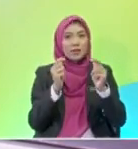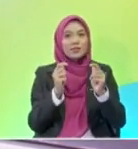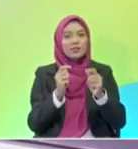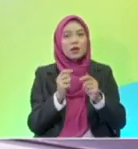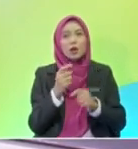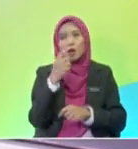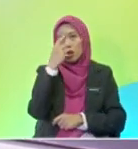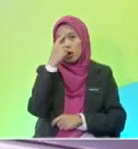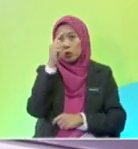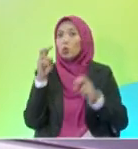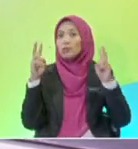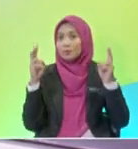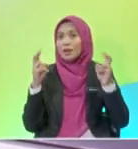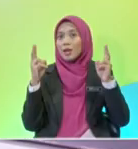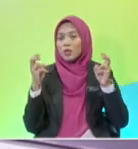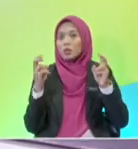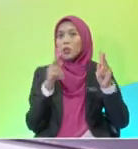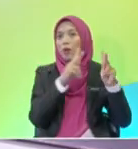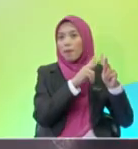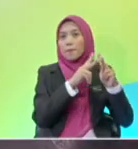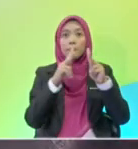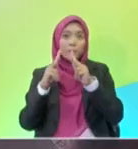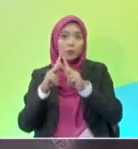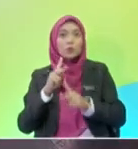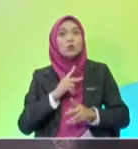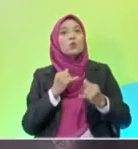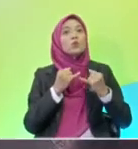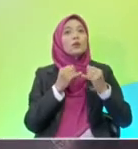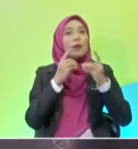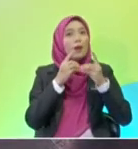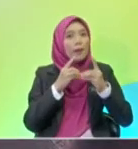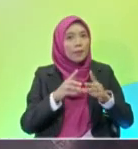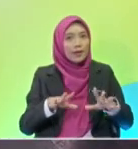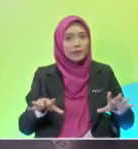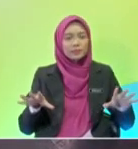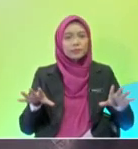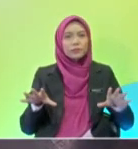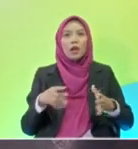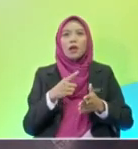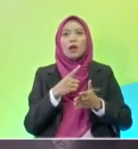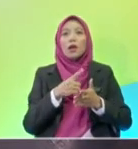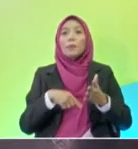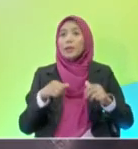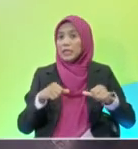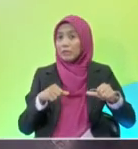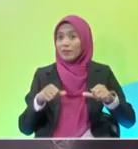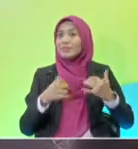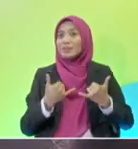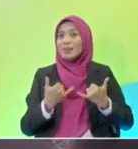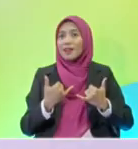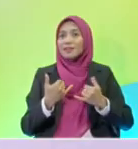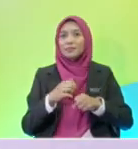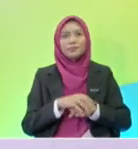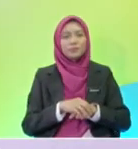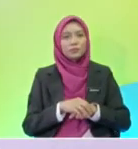topik kampungku damaini aku lagi kita akan lakukan bersama murid di rumah oke untuk Saya